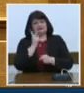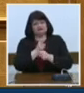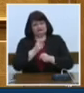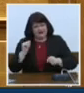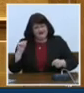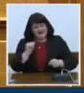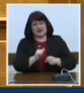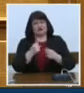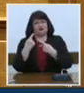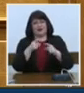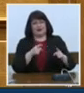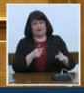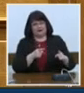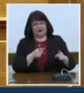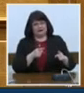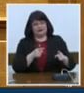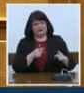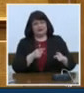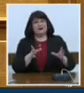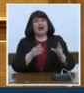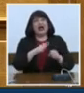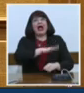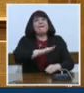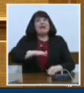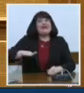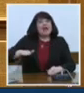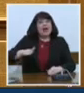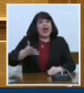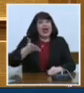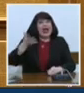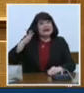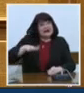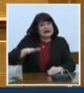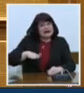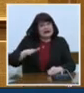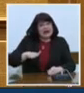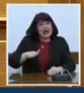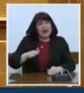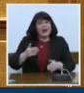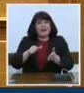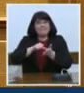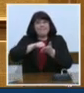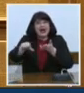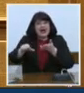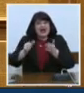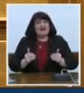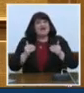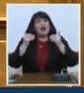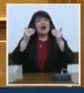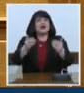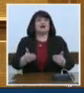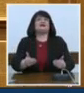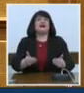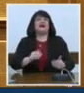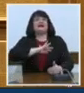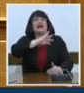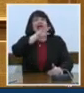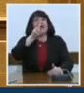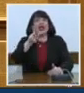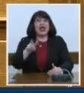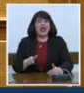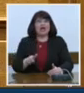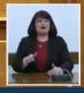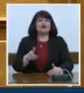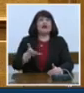δε αφορά τους ανήλικους, η παραγραφή αναστέλλεται μέχρι την ενηλικίωση του